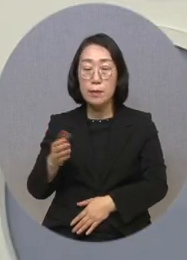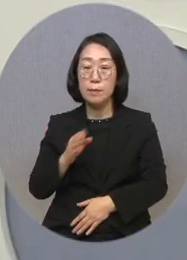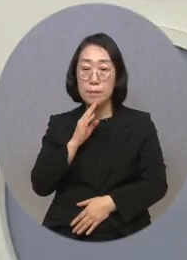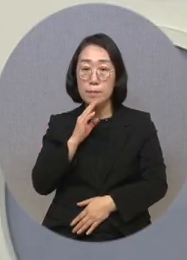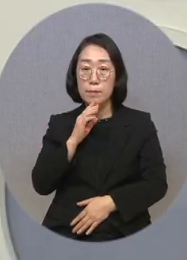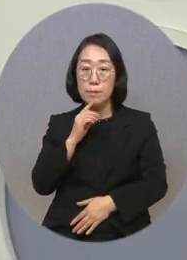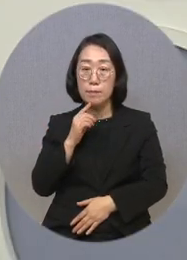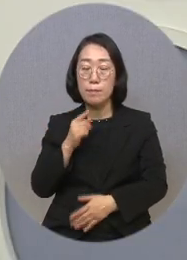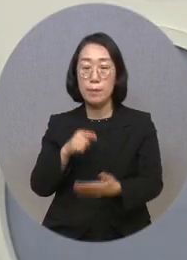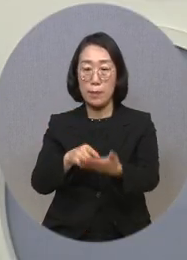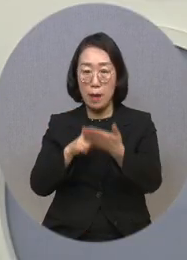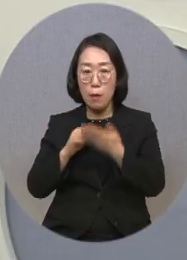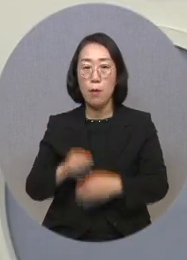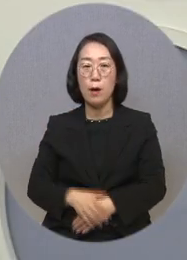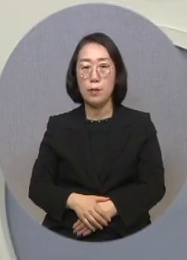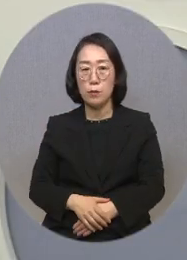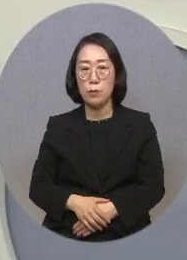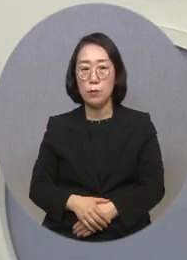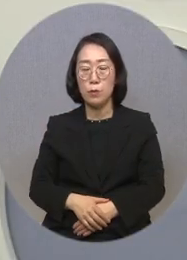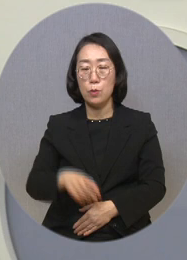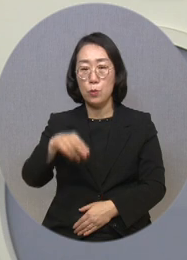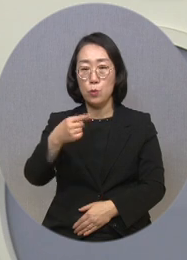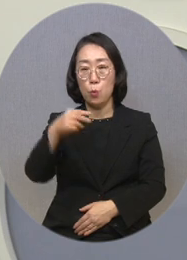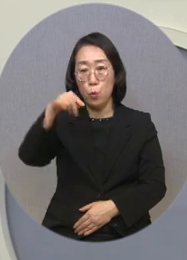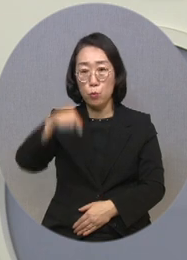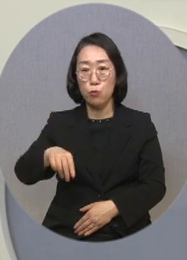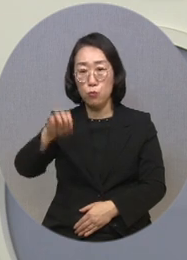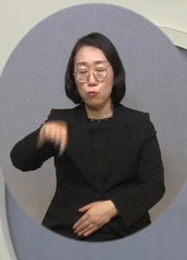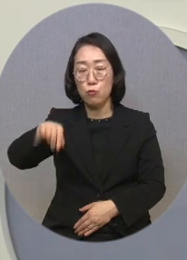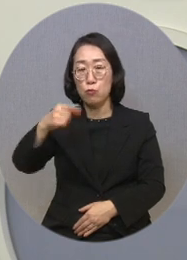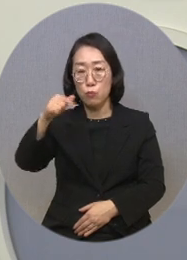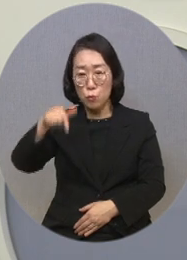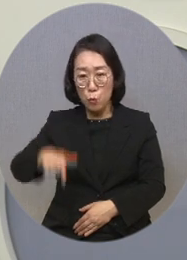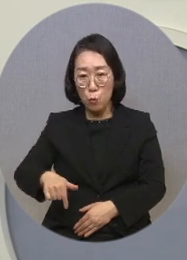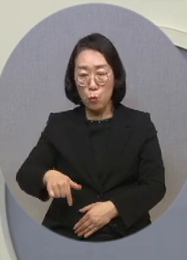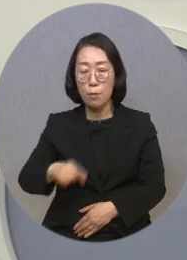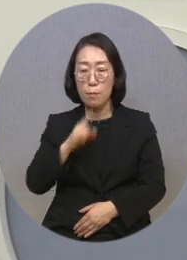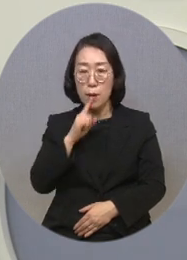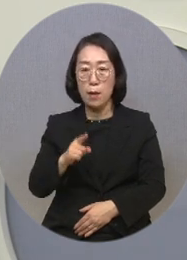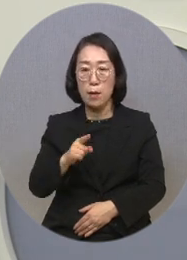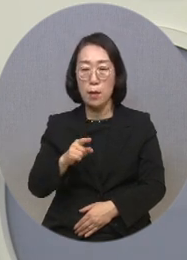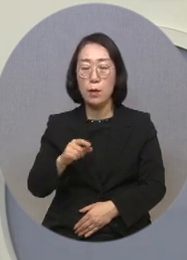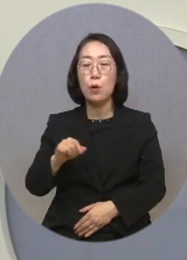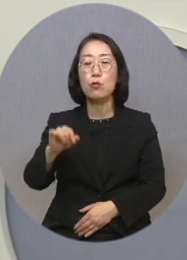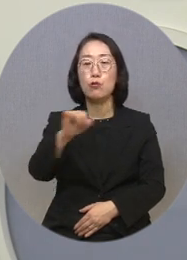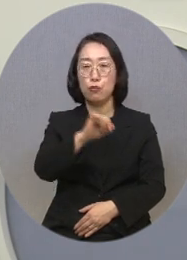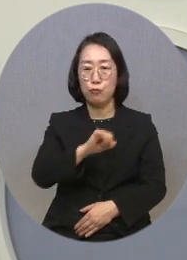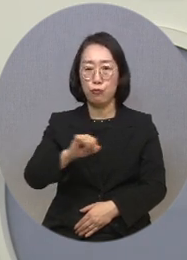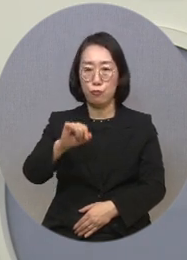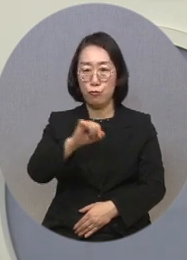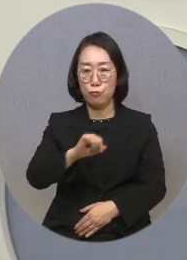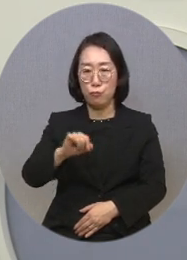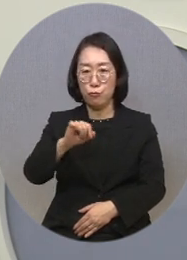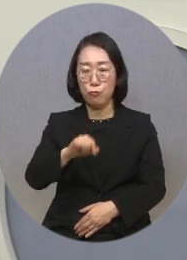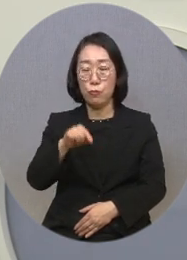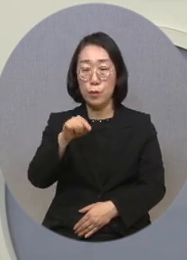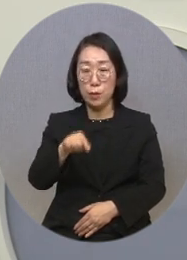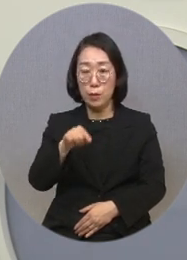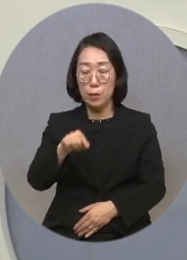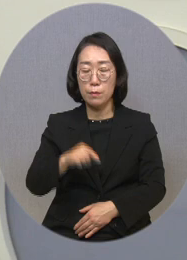도참설에도 소도 무족이다 해서 머리는 있고 족이 없는 그건 균이거든요. 예. 그러한